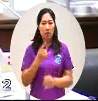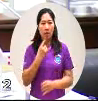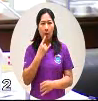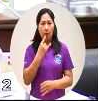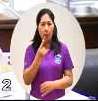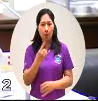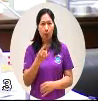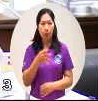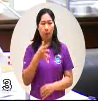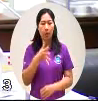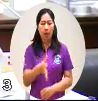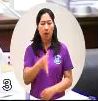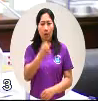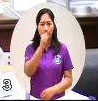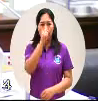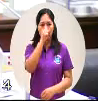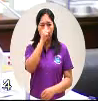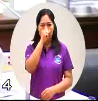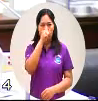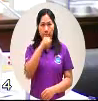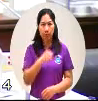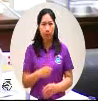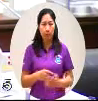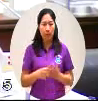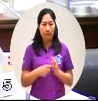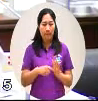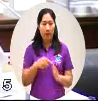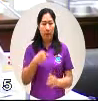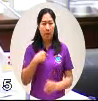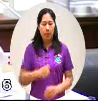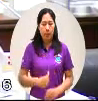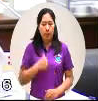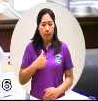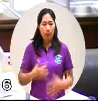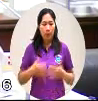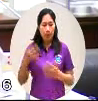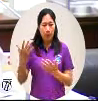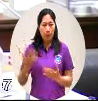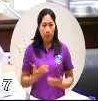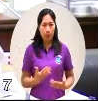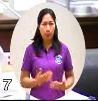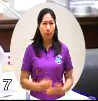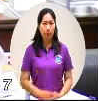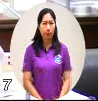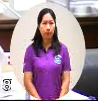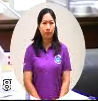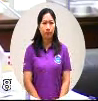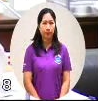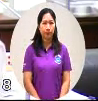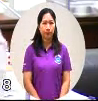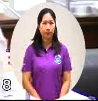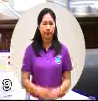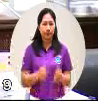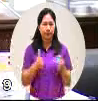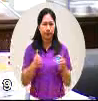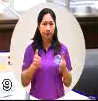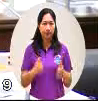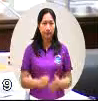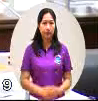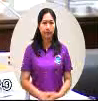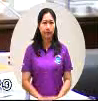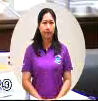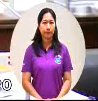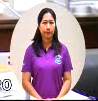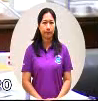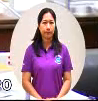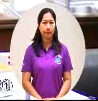示真挚的欢迎。无尼朗米呼米上，感谢，谢谢。